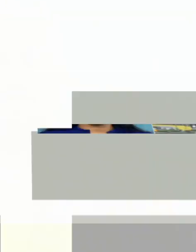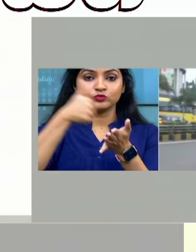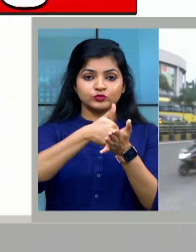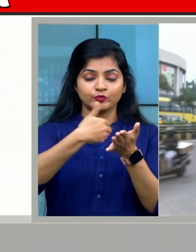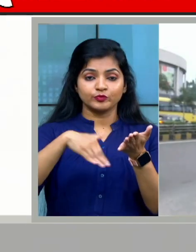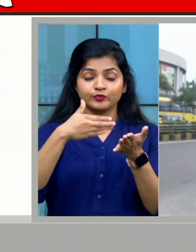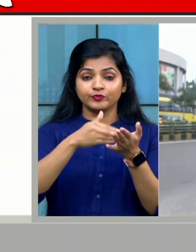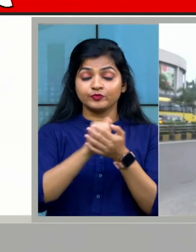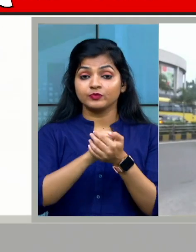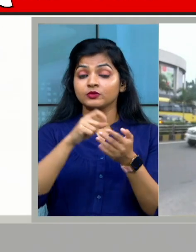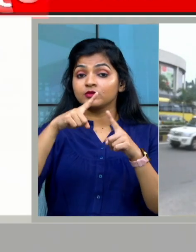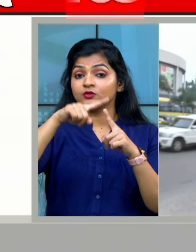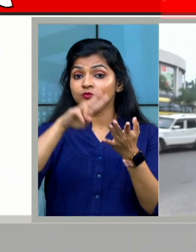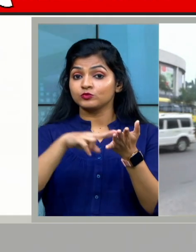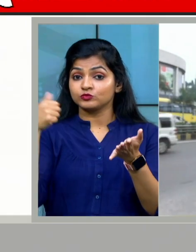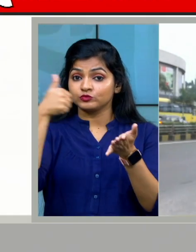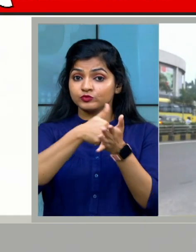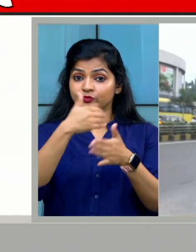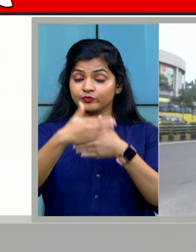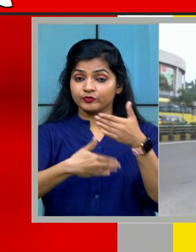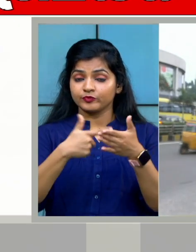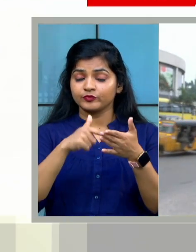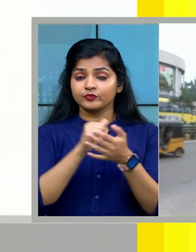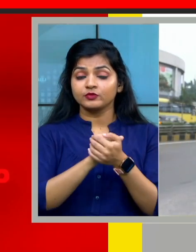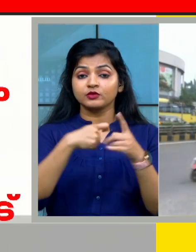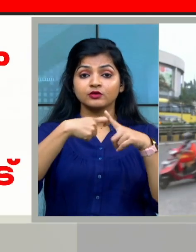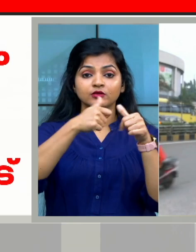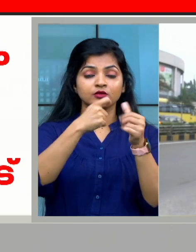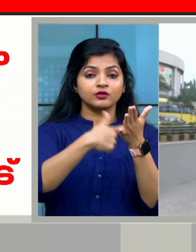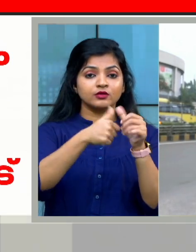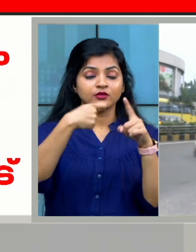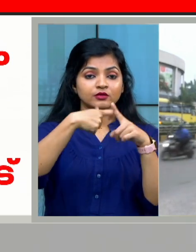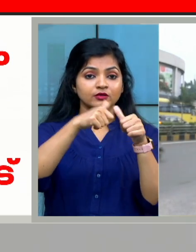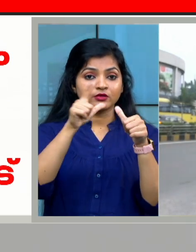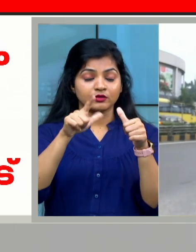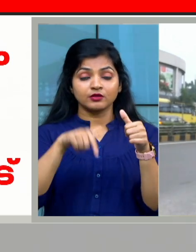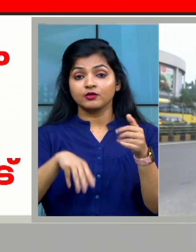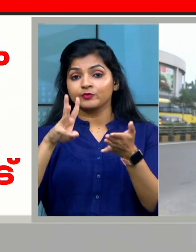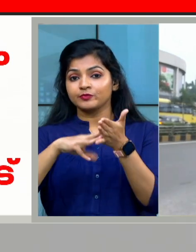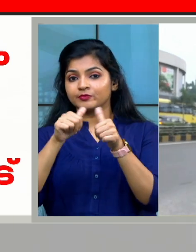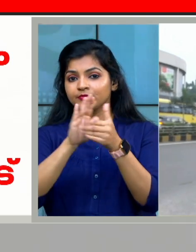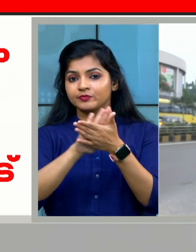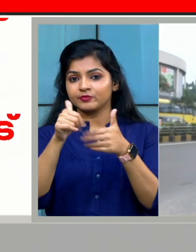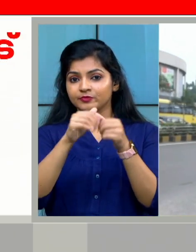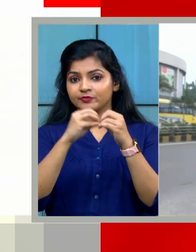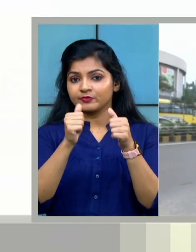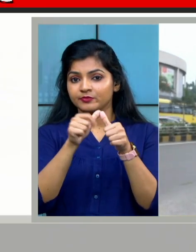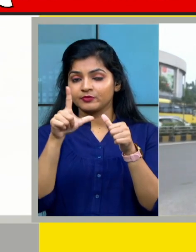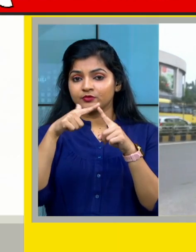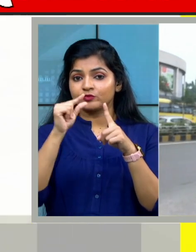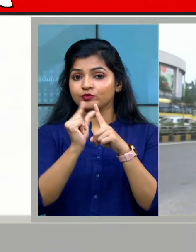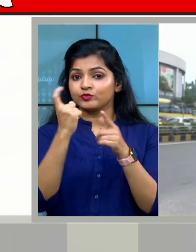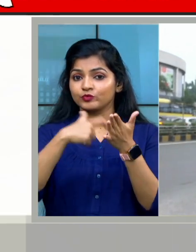തമിഴ്നാട്ടിലേക്ക് എത്തിക്കഴിഞ്ഞാൽ തന്നെയും അത് കാരയ്ക്കലിനും ഒപ്പം തന്നെ മഹാബലിപുരത്തിനും ഇടയിലായിരിക്കും കരതൊടുക എന്നുള്ളൊരു വിവരം